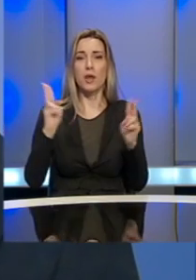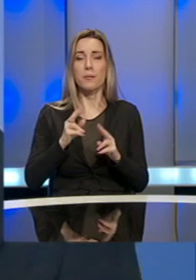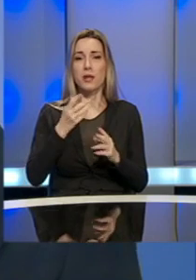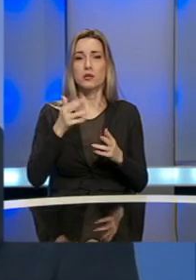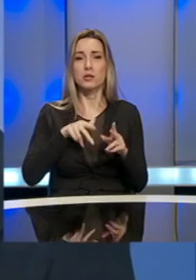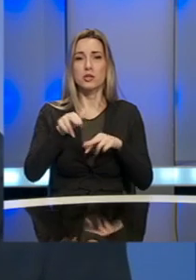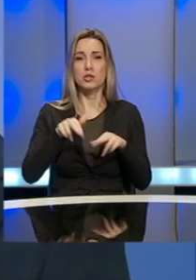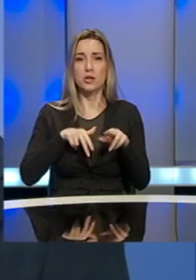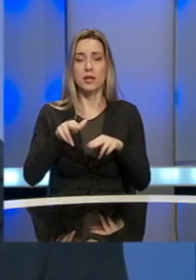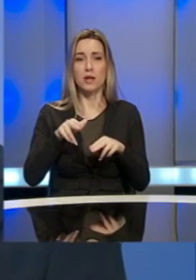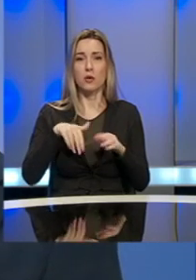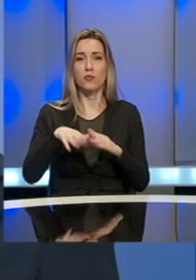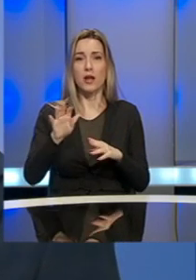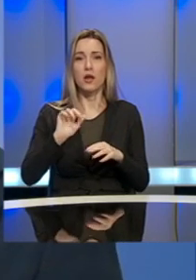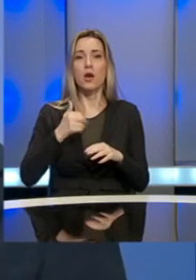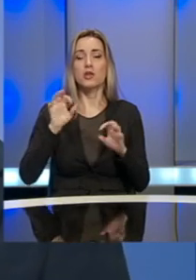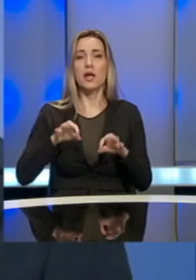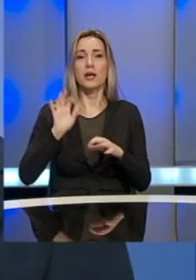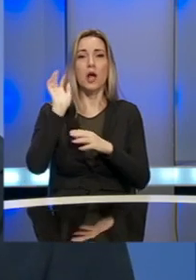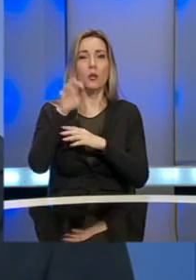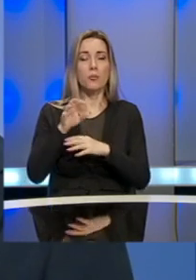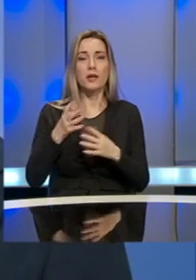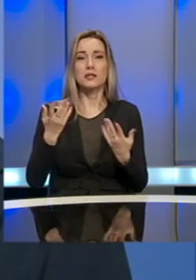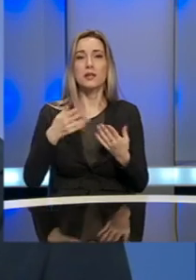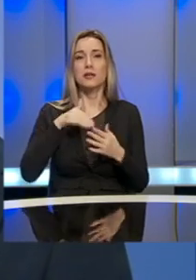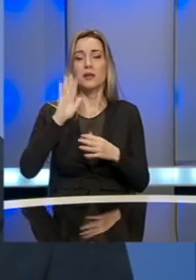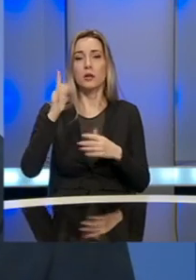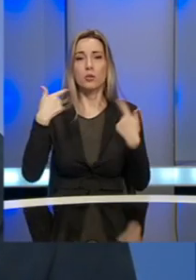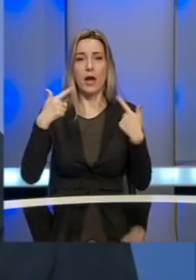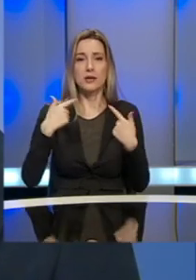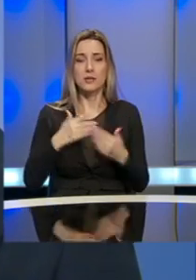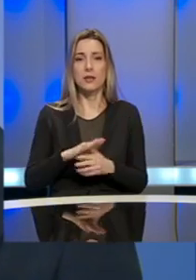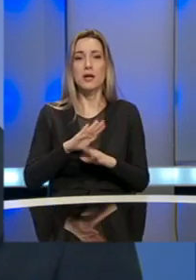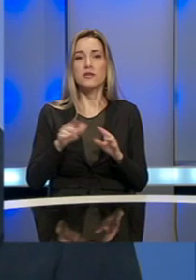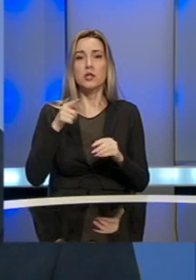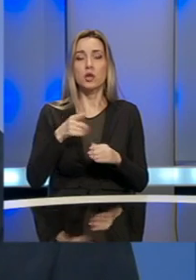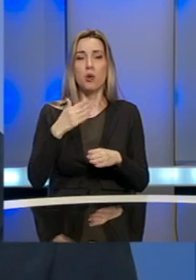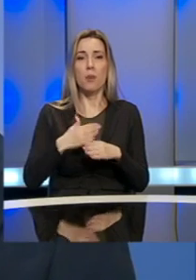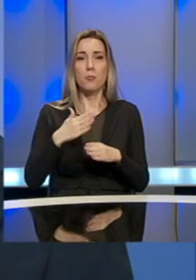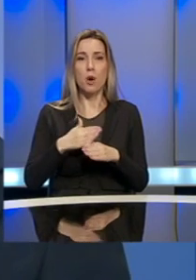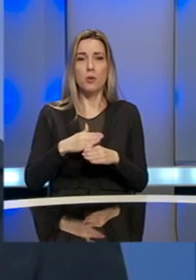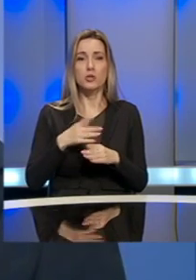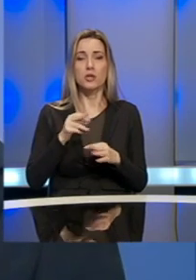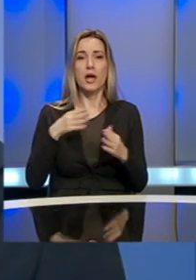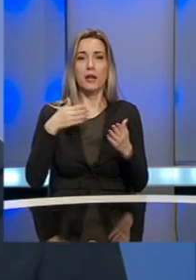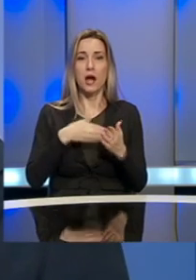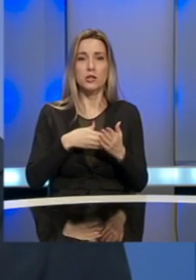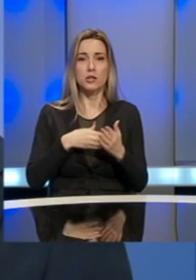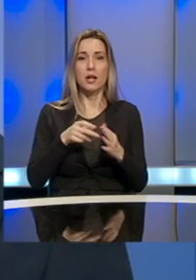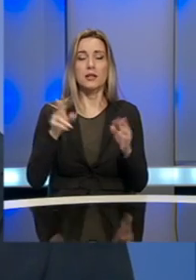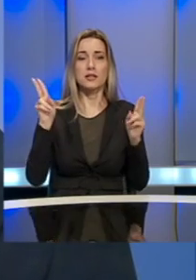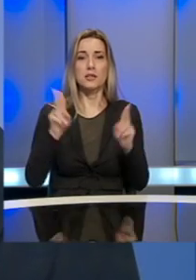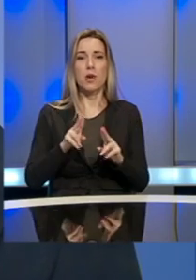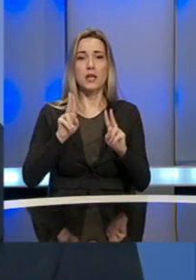ili pokušavaju igrati basket ili hoće da idu na izlet ili slično, jer je bilo i takvi. Znači sve će to pomoći na određeni način da se